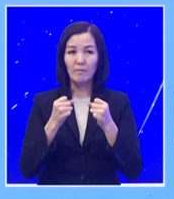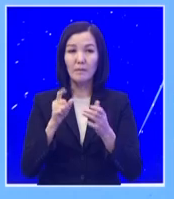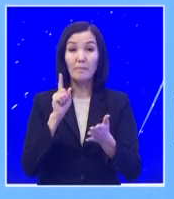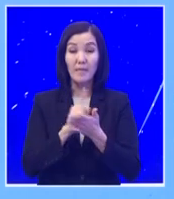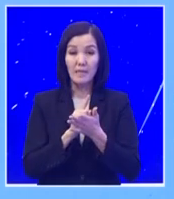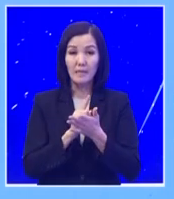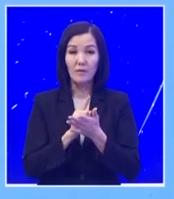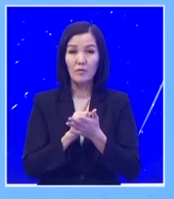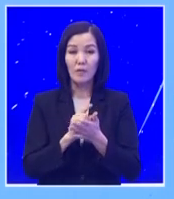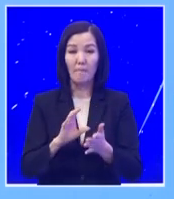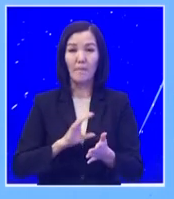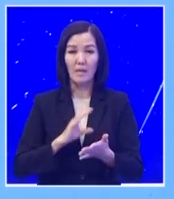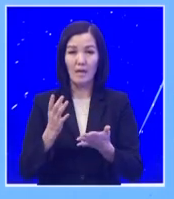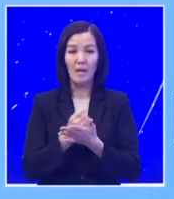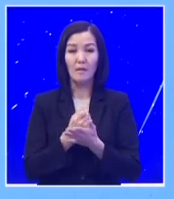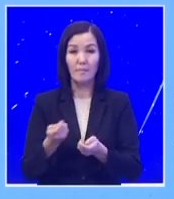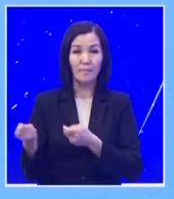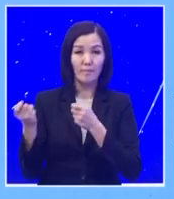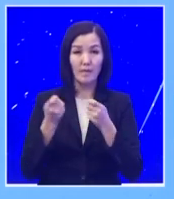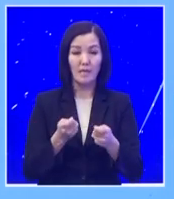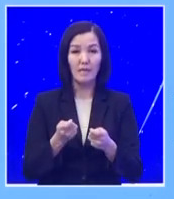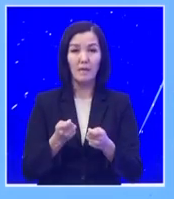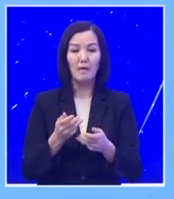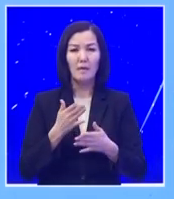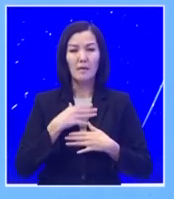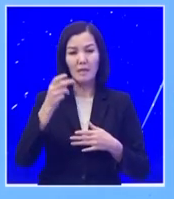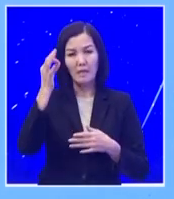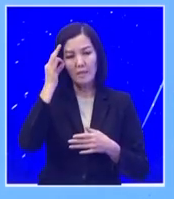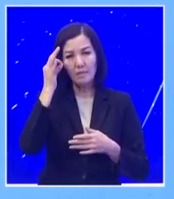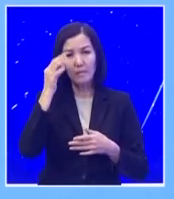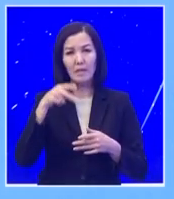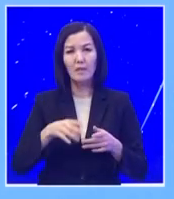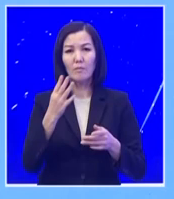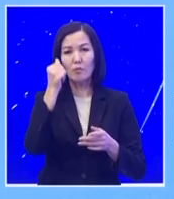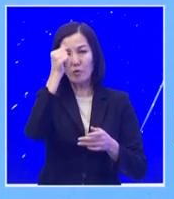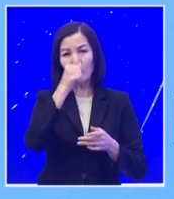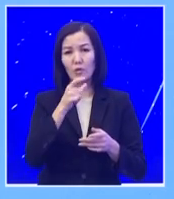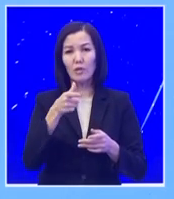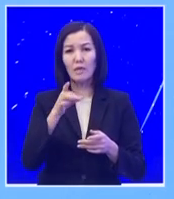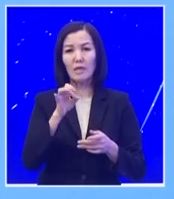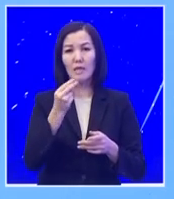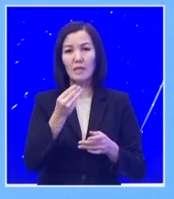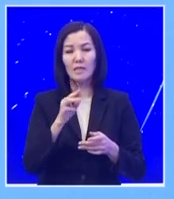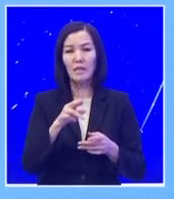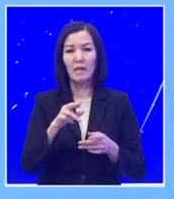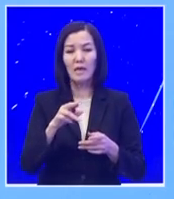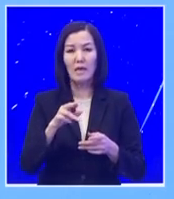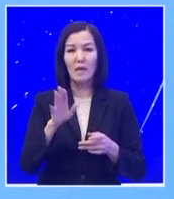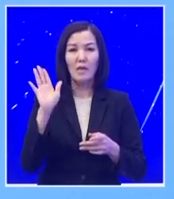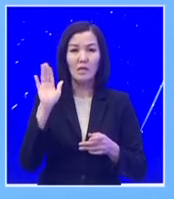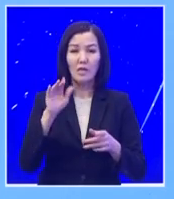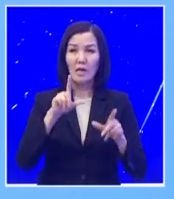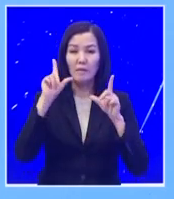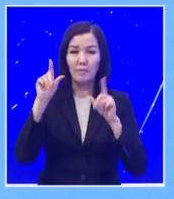міндет түрде медаль алып келушеді. Сонда есімде жаңа 2004 жылы Грецияға шығарып салған